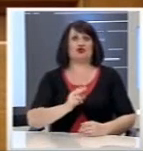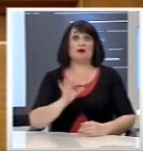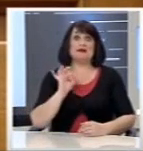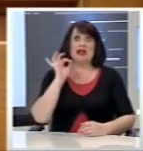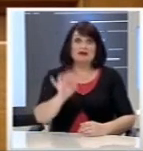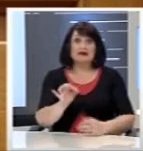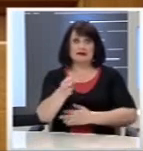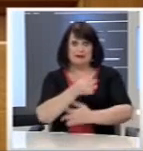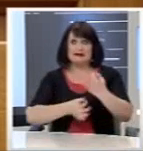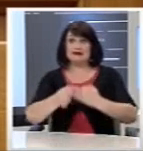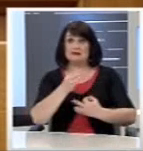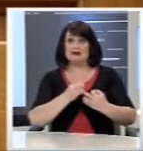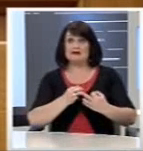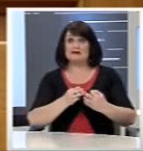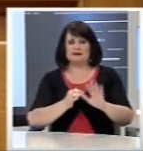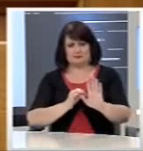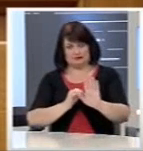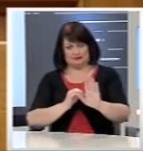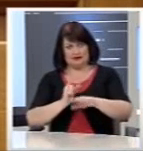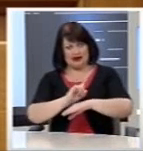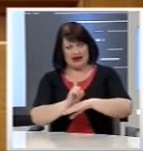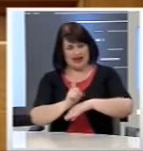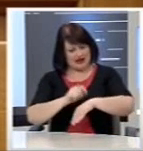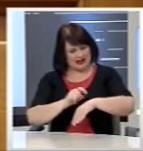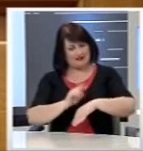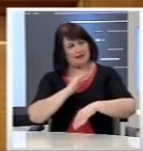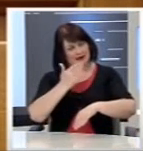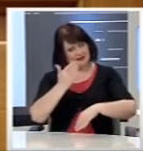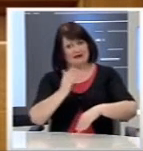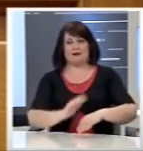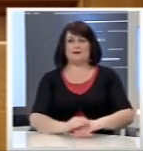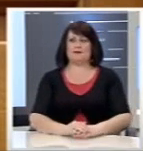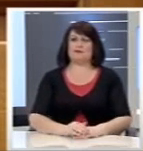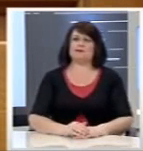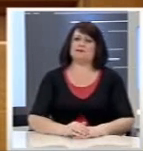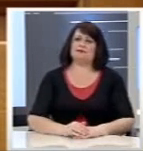Φτάσατε όμως στο σημείο, και δεν για τα μετρήσουμε τα λεπτά μετά, χρονομετρήσουμε.